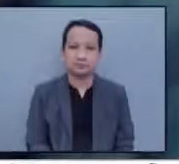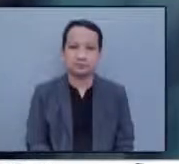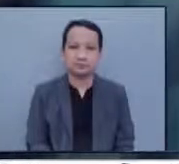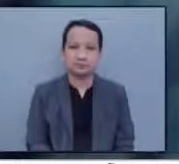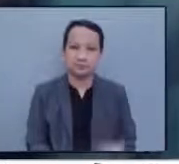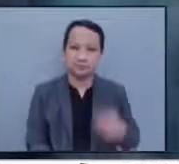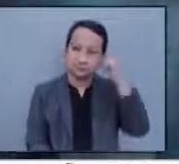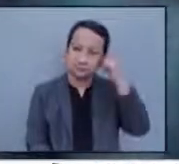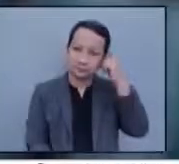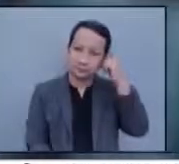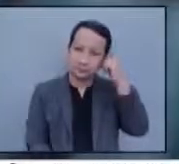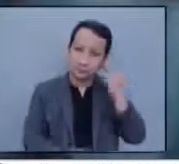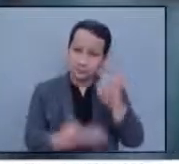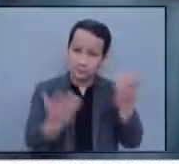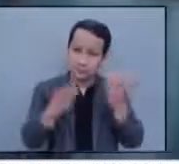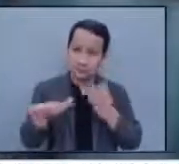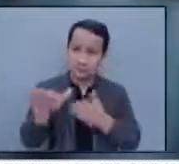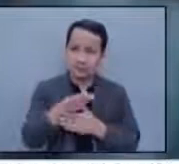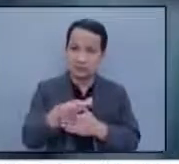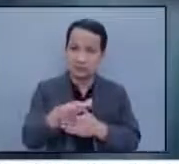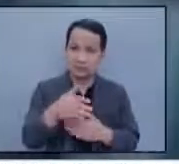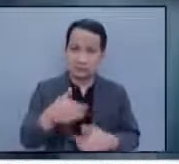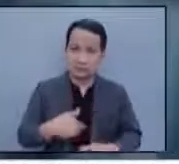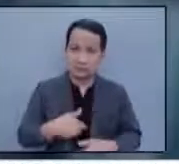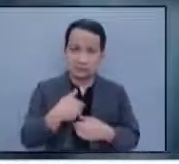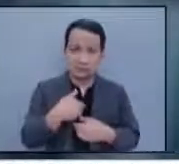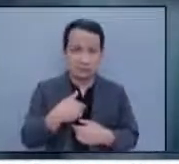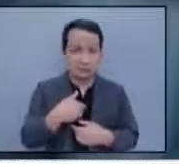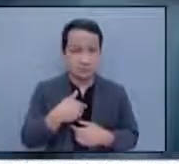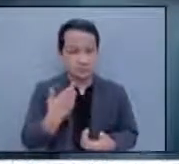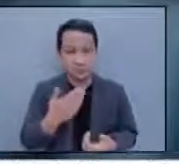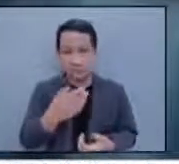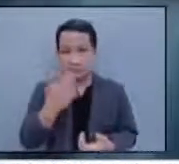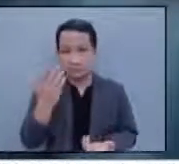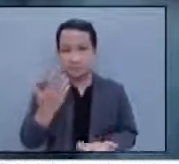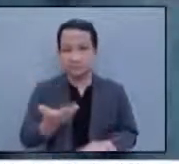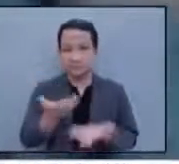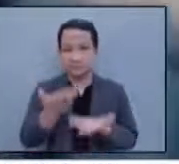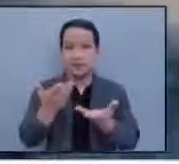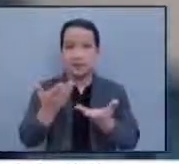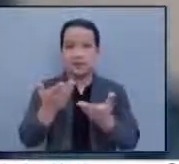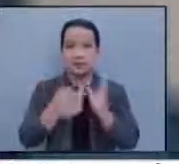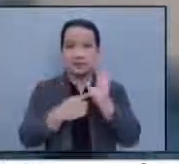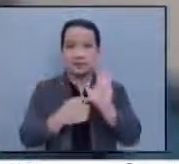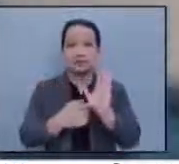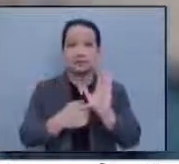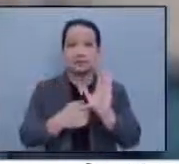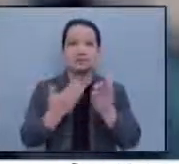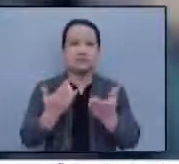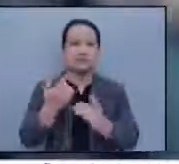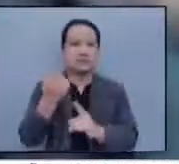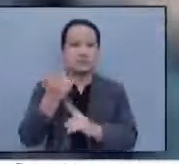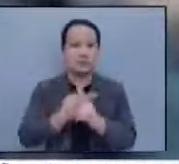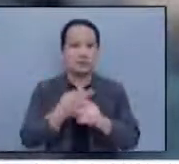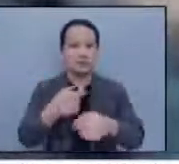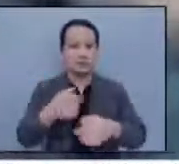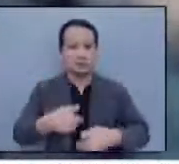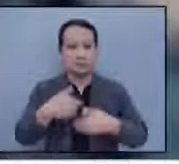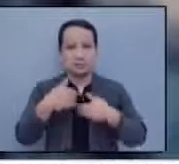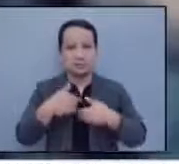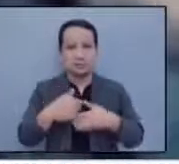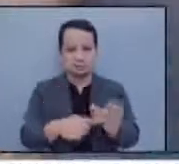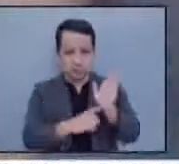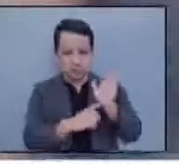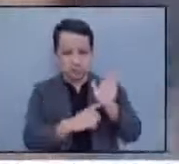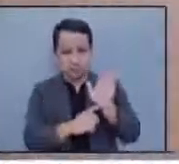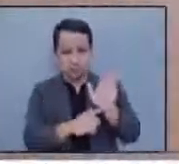Sa aming mga nagpapakalalaki. Ngayong buwan ng Hunyo, ipinagdiriwang natin ang Pride Month, kung saan ipinakita natin sa